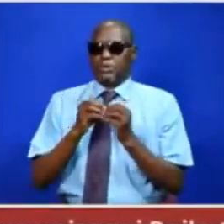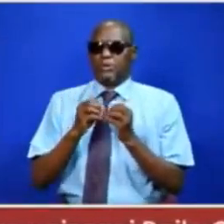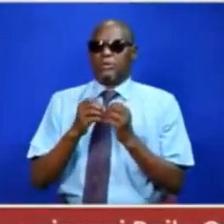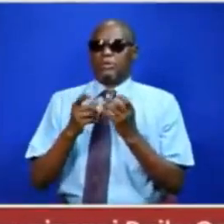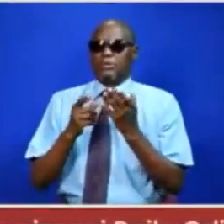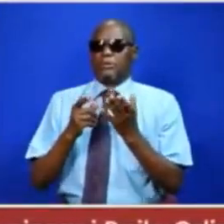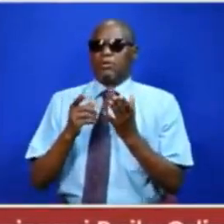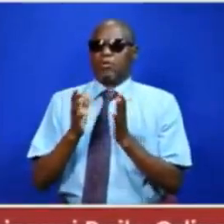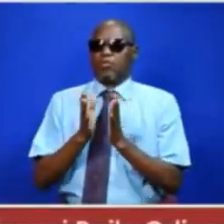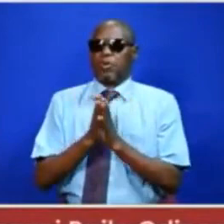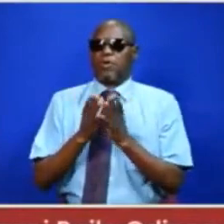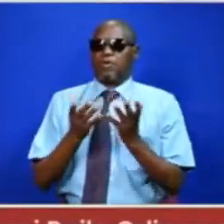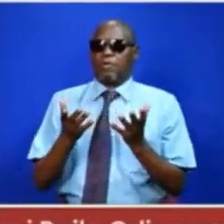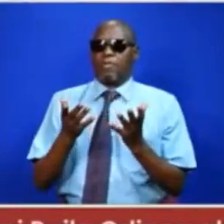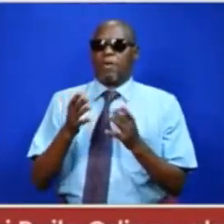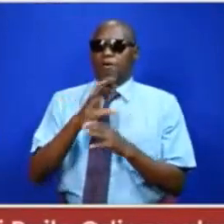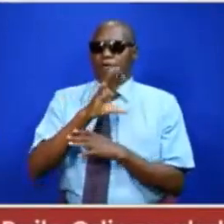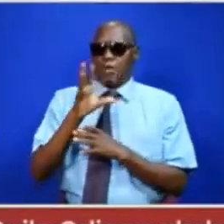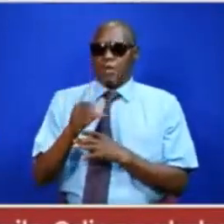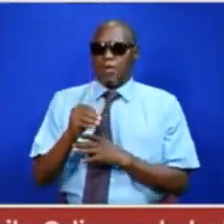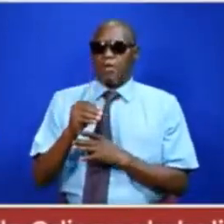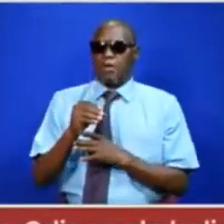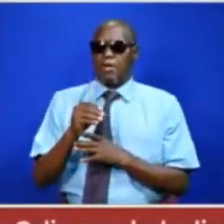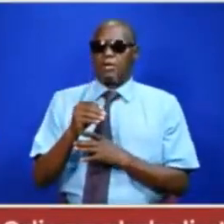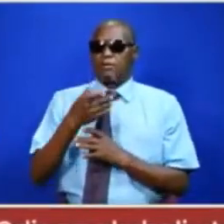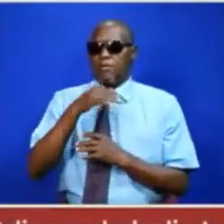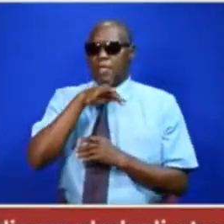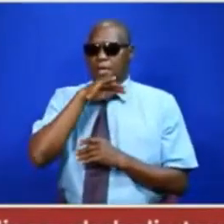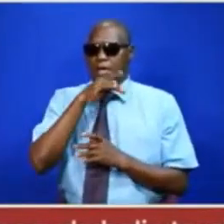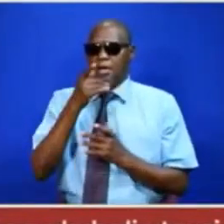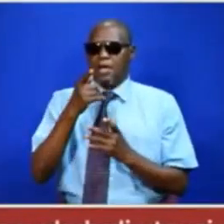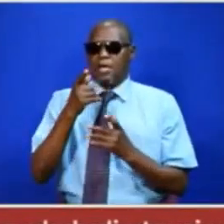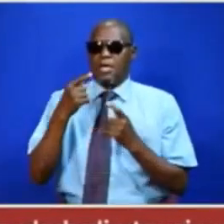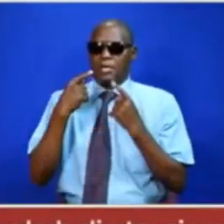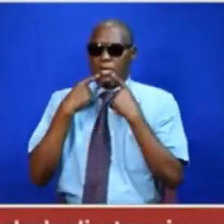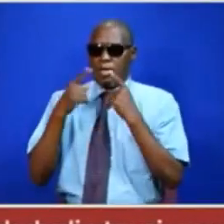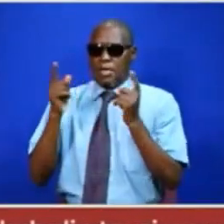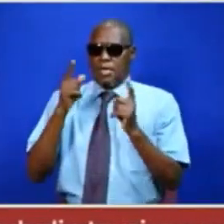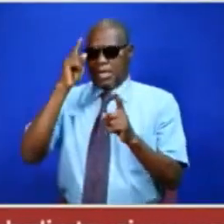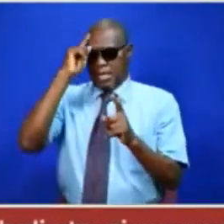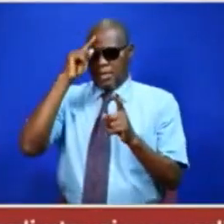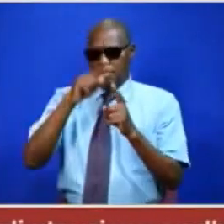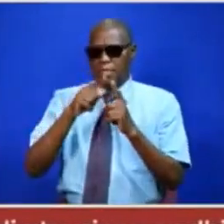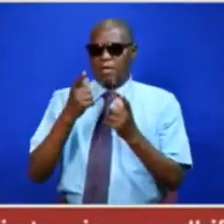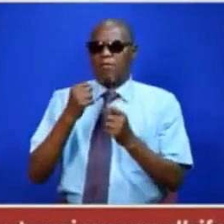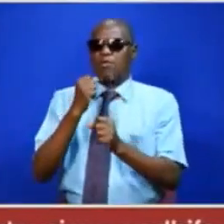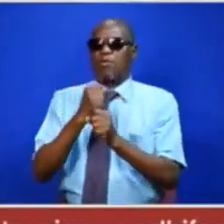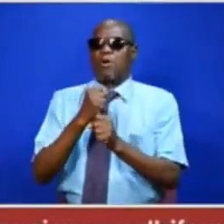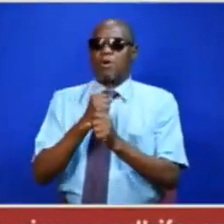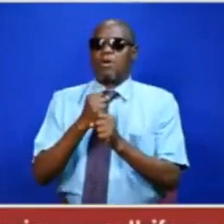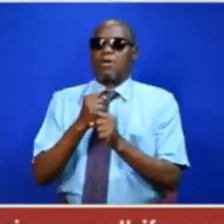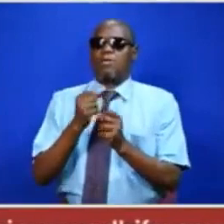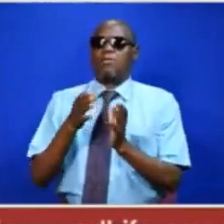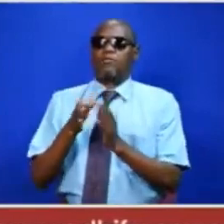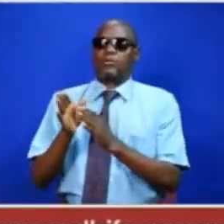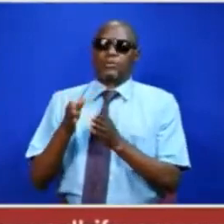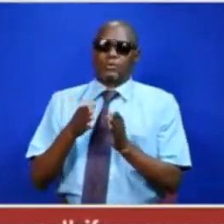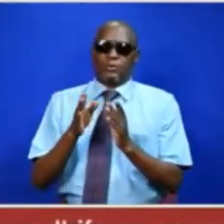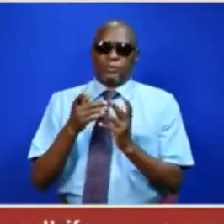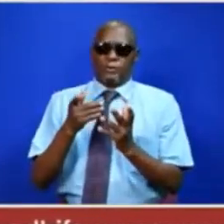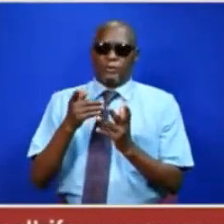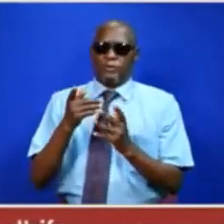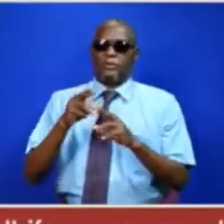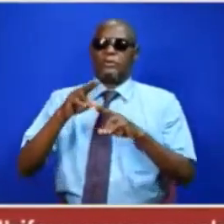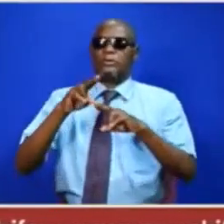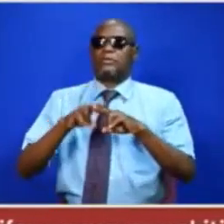Olusegun Obasanjo, kiongozi wa Azimio Raila Odinga ametangaza nia yake ya kuwafania nafasi ya kifahari ya mwenyekiti